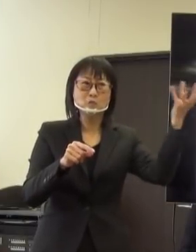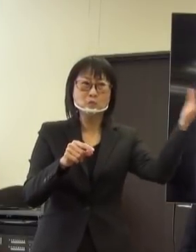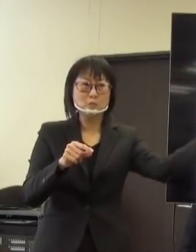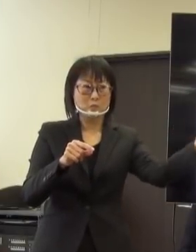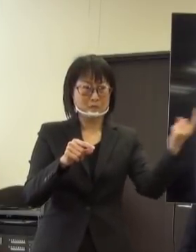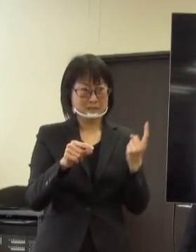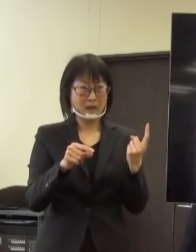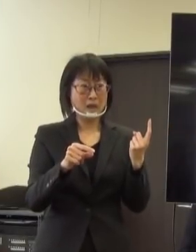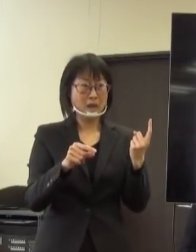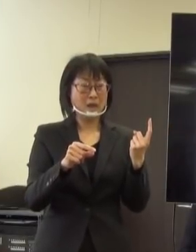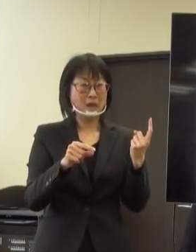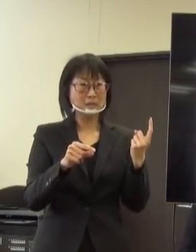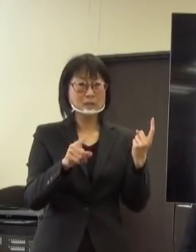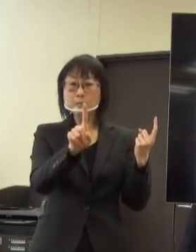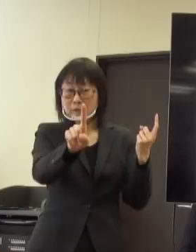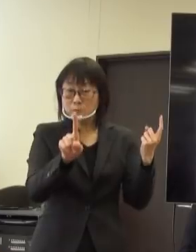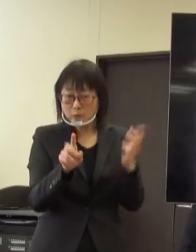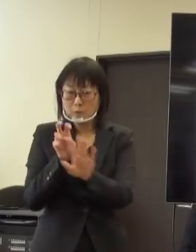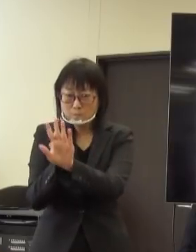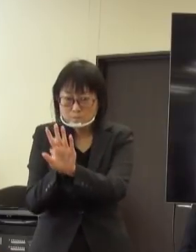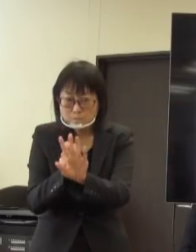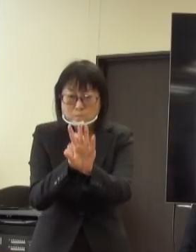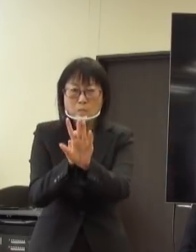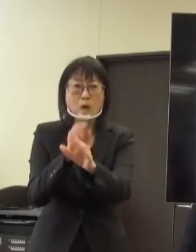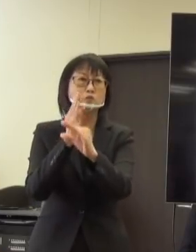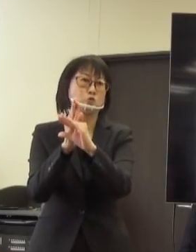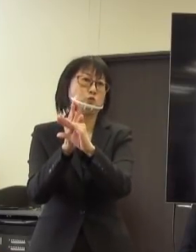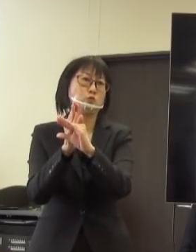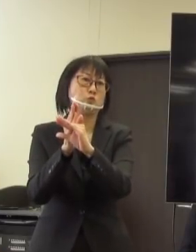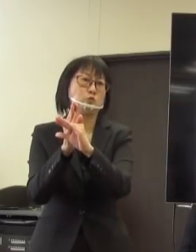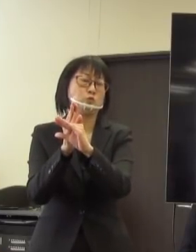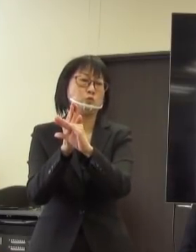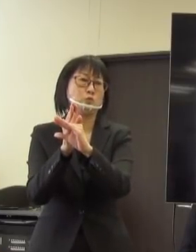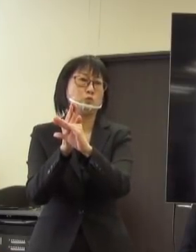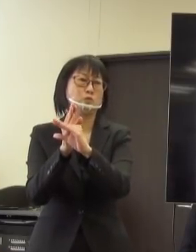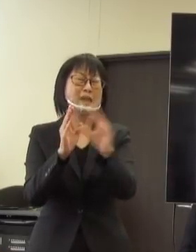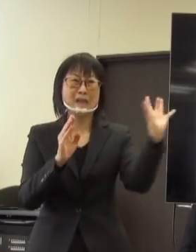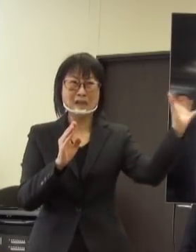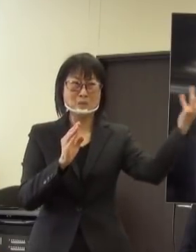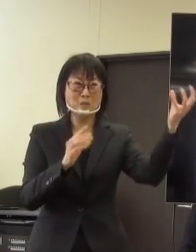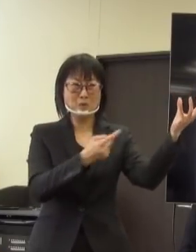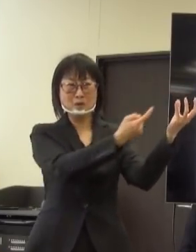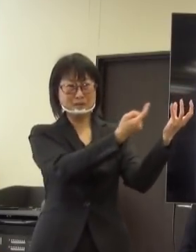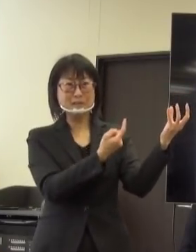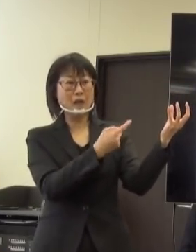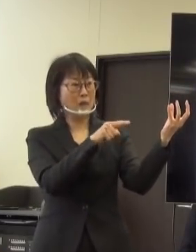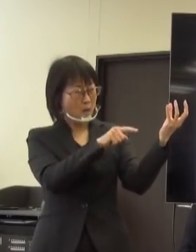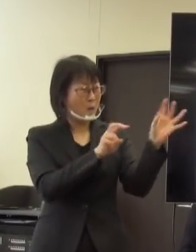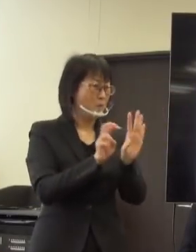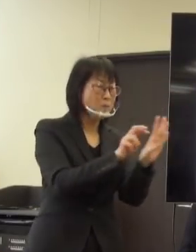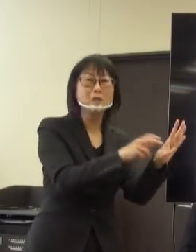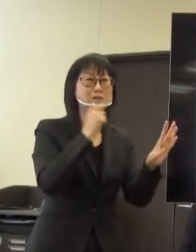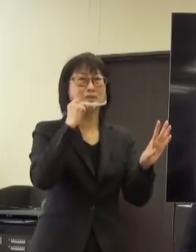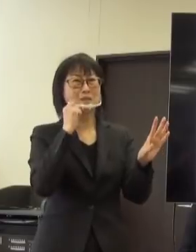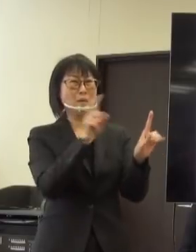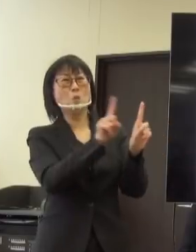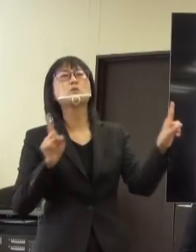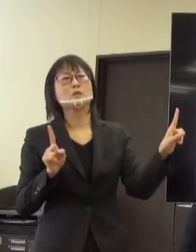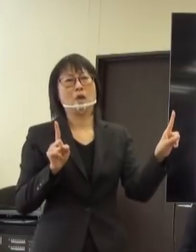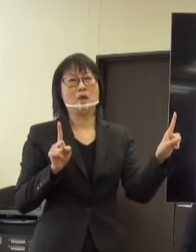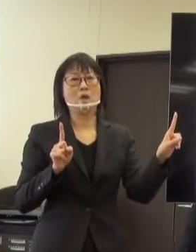よね。そしたら次の人は見られません。ということはこれは命の選別になるわけ